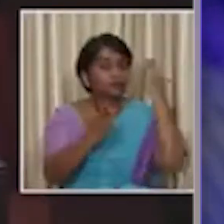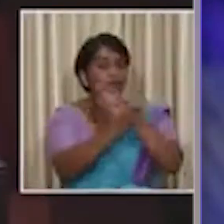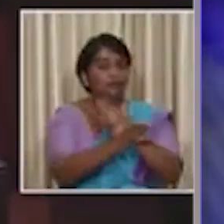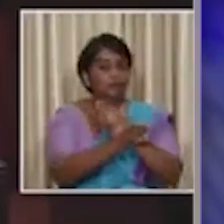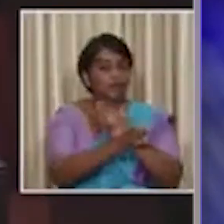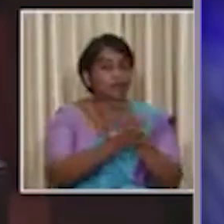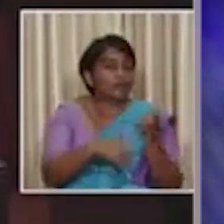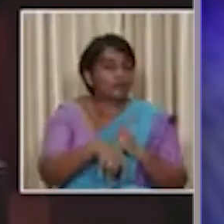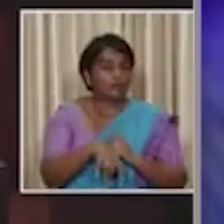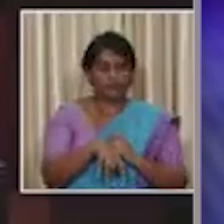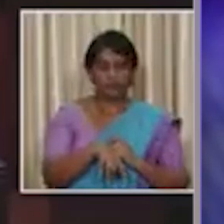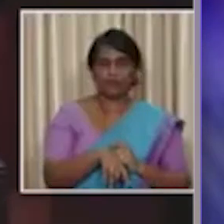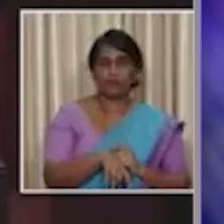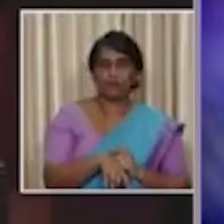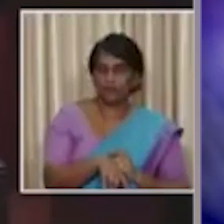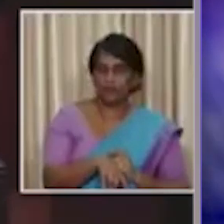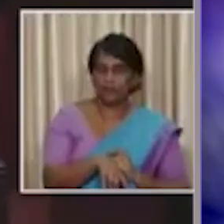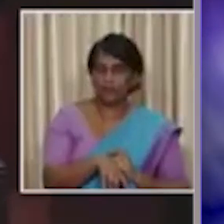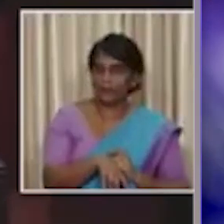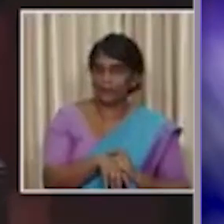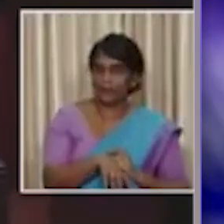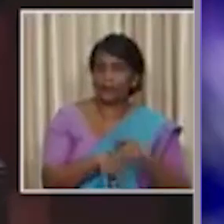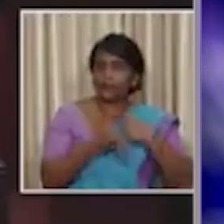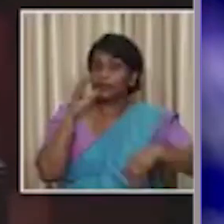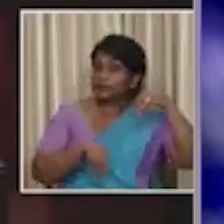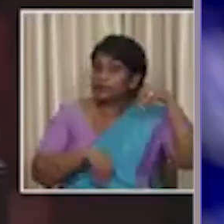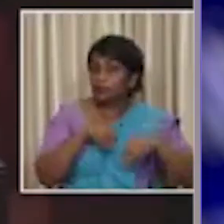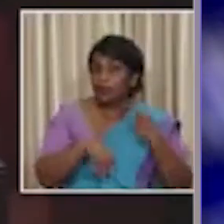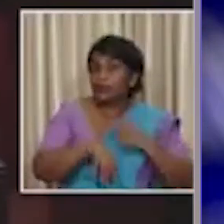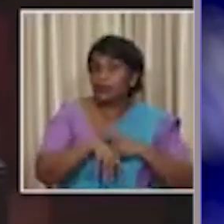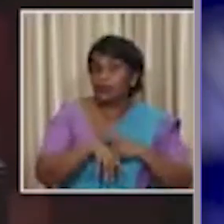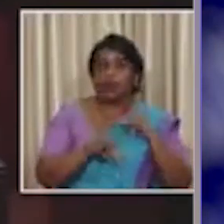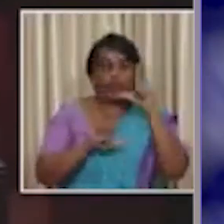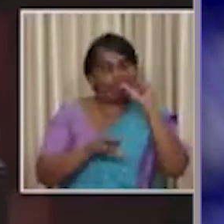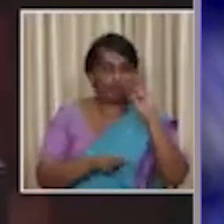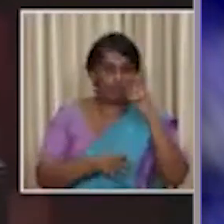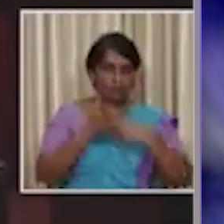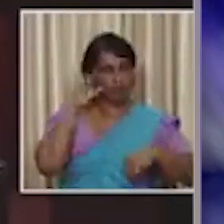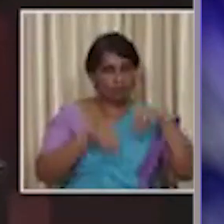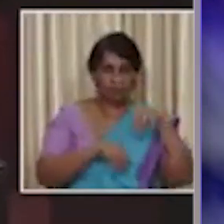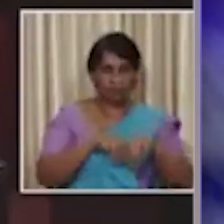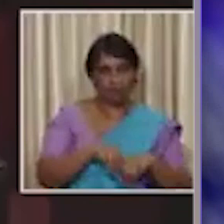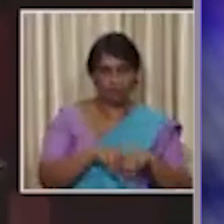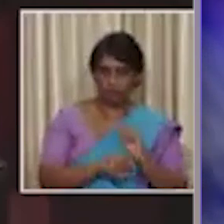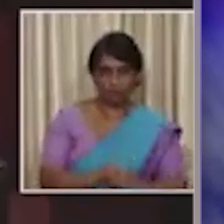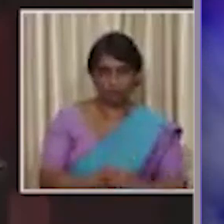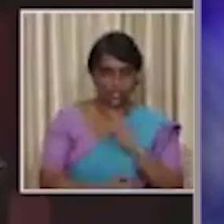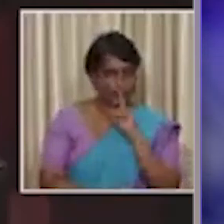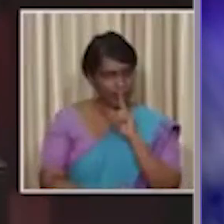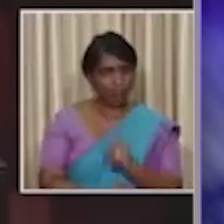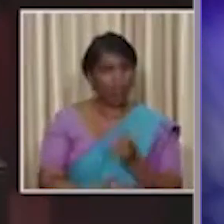காரணமாகும். ஒட்டுமொத்த சமூகமும் ஒவ்வொருவரும் வக்குரோத்து தன்மையினால் வாழ்வாதாரம் அழிந்த தரப்பினர்